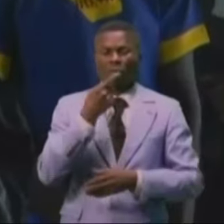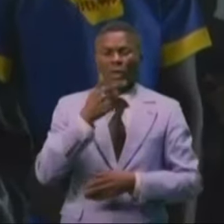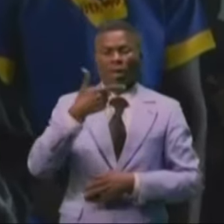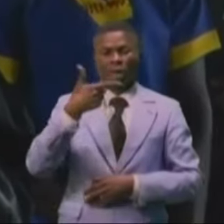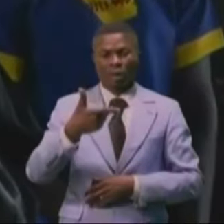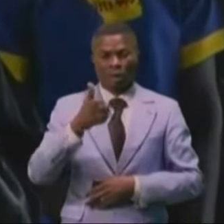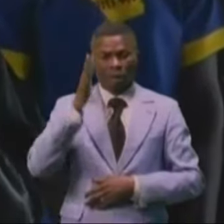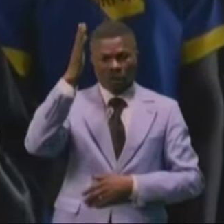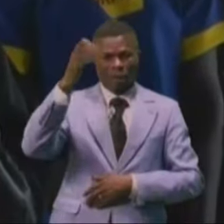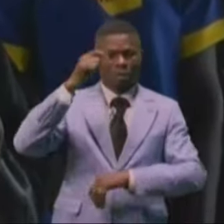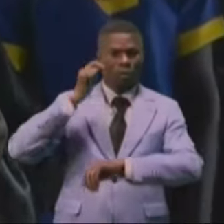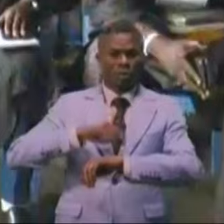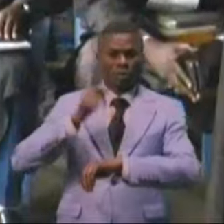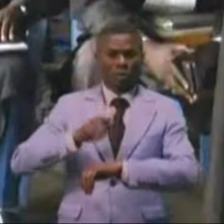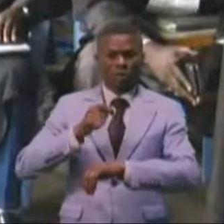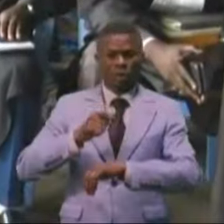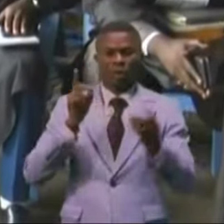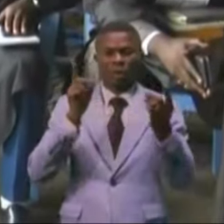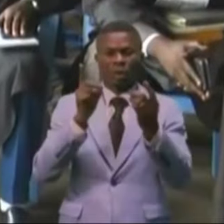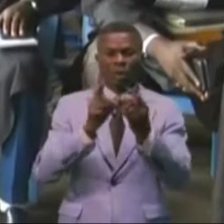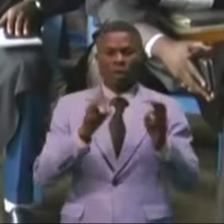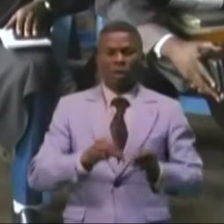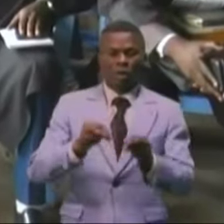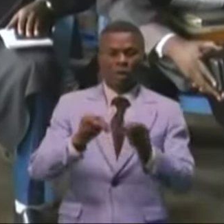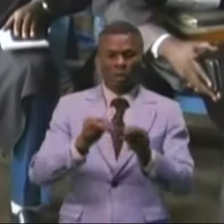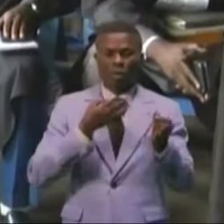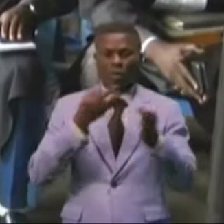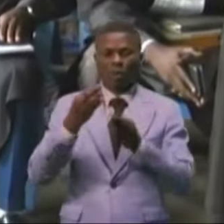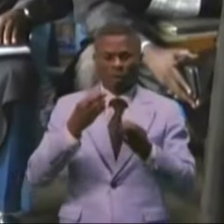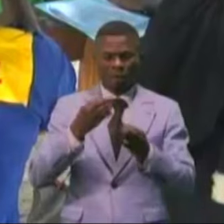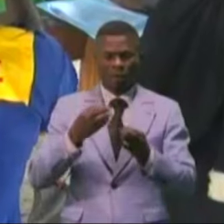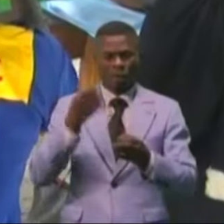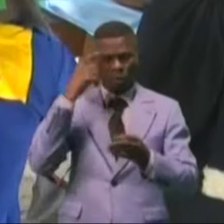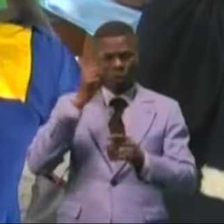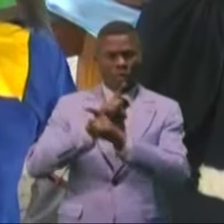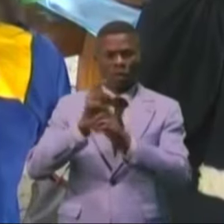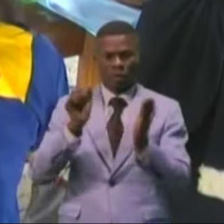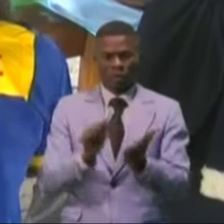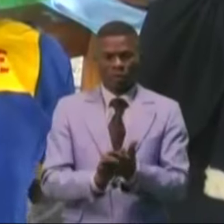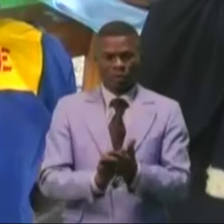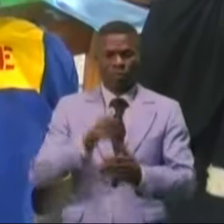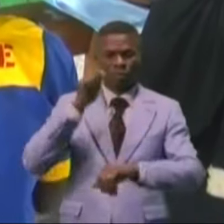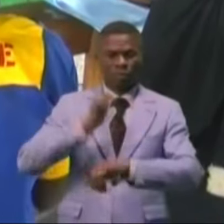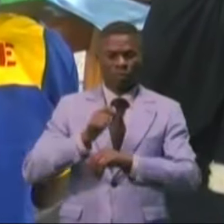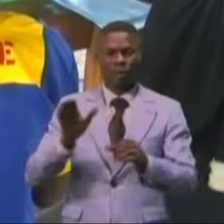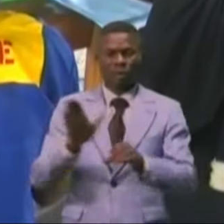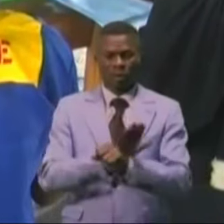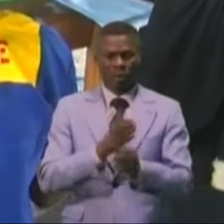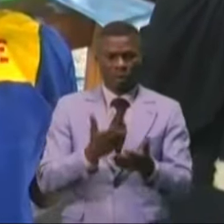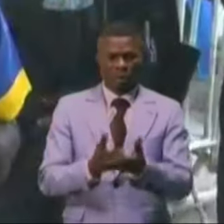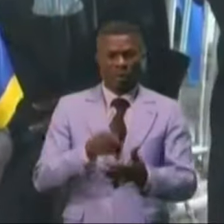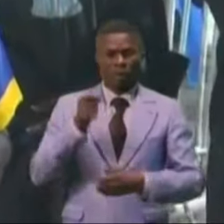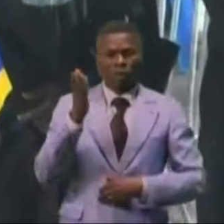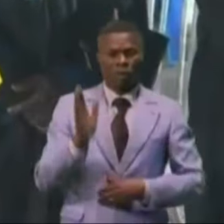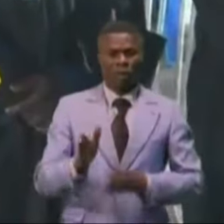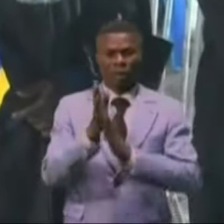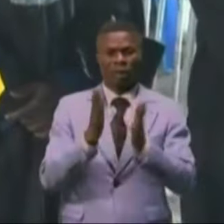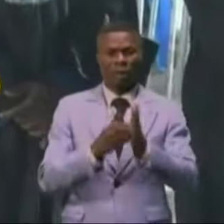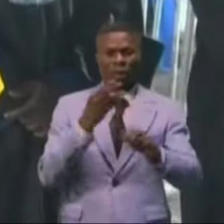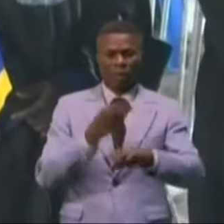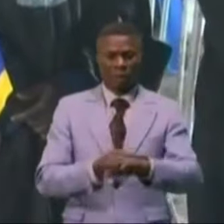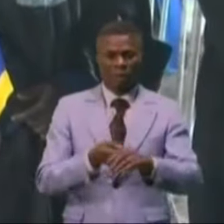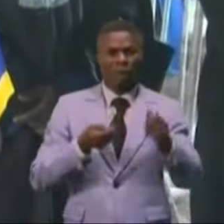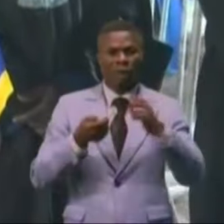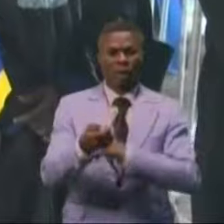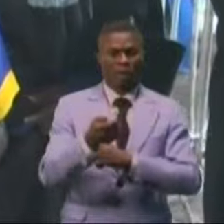la prochaine audience pour rencontrer les moyens avancés par les avocats de la défense. Le procès est complexe. Les assaillants du 19 mai avaient tué des